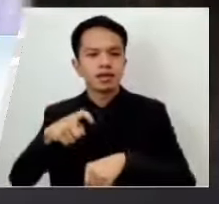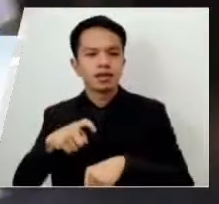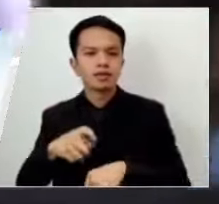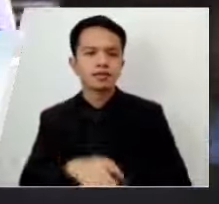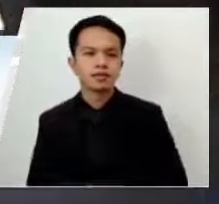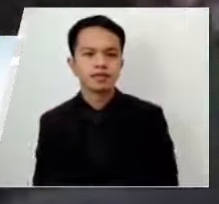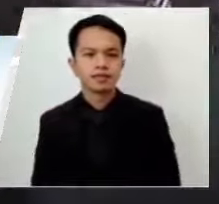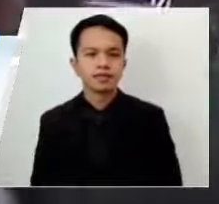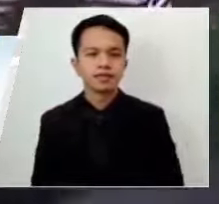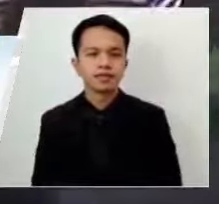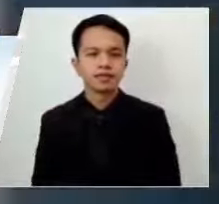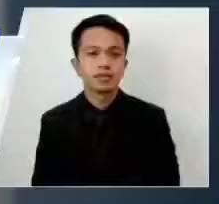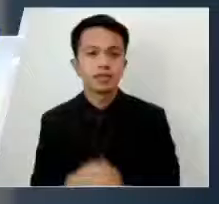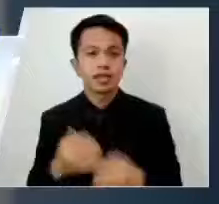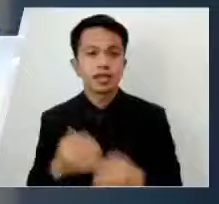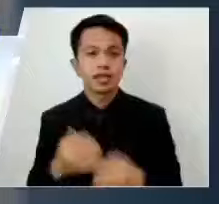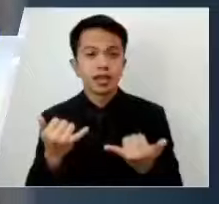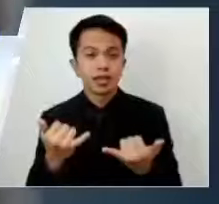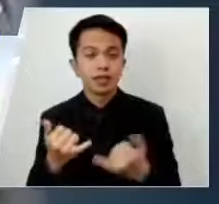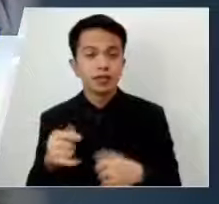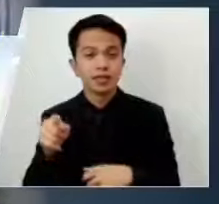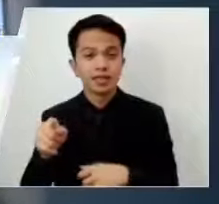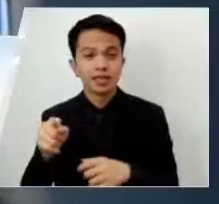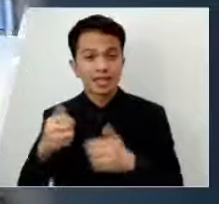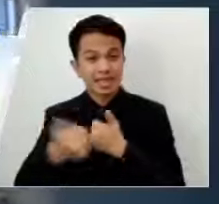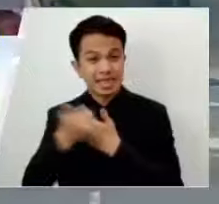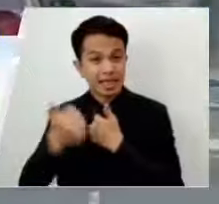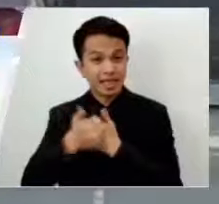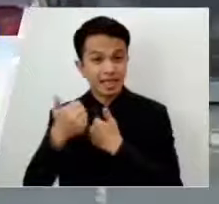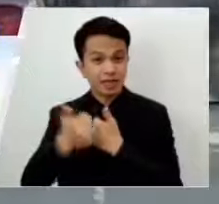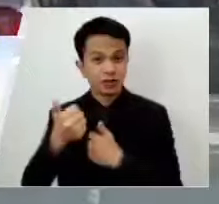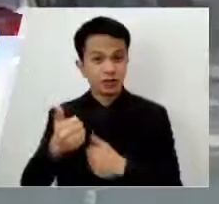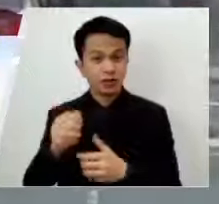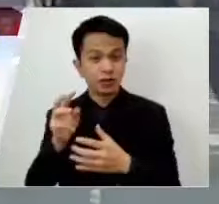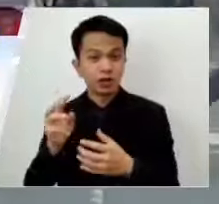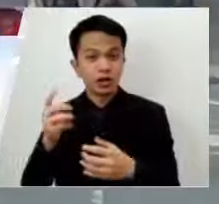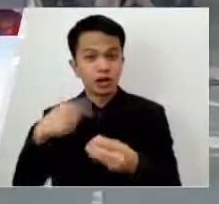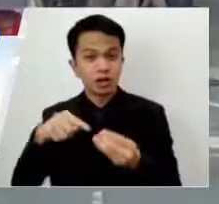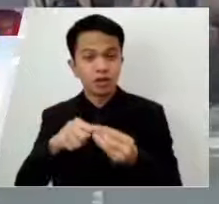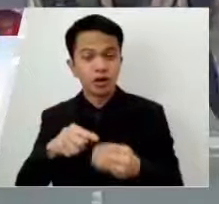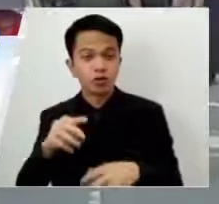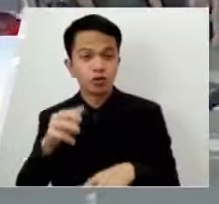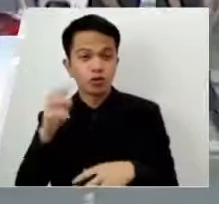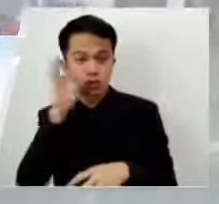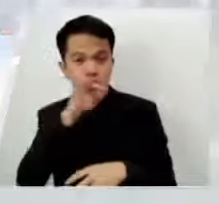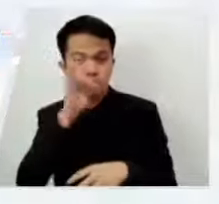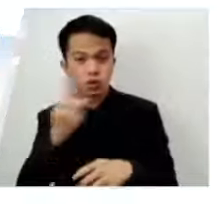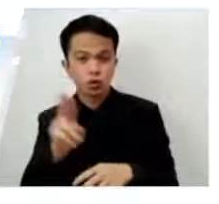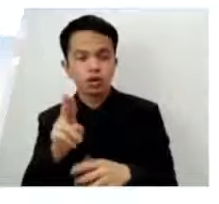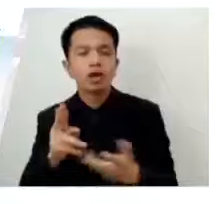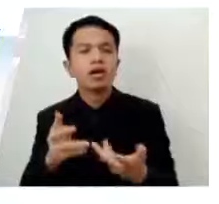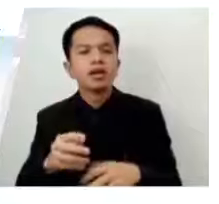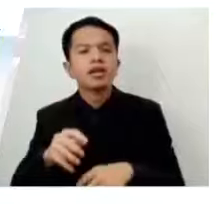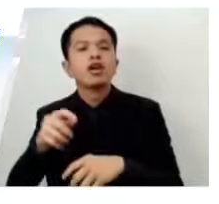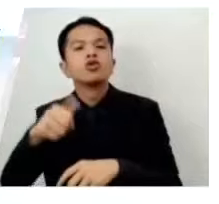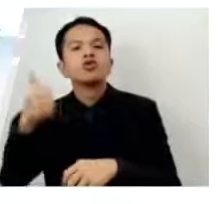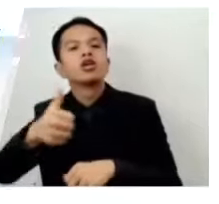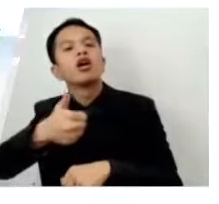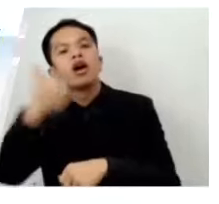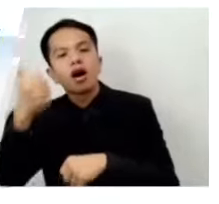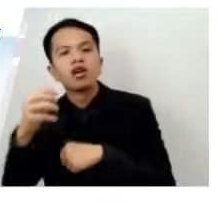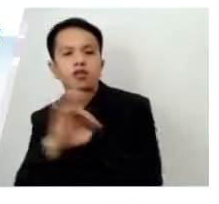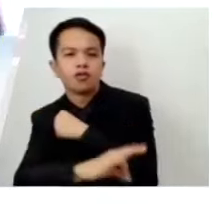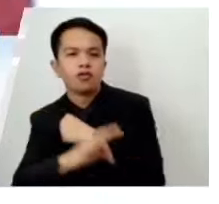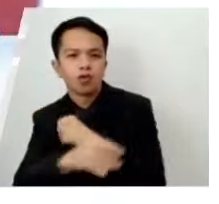Ang totoong banta raw ng social media pagdating sa wikang Filipino ay ang mas paggamit ng dayuhang wika. Ngayong Agosto, sabay